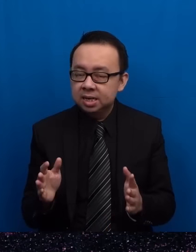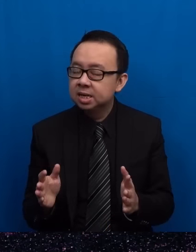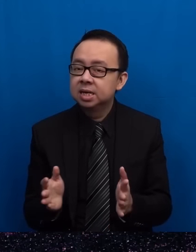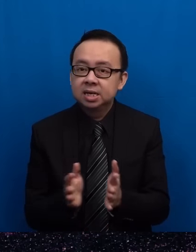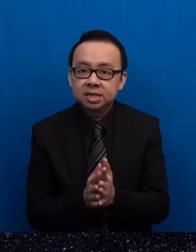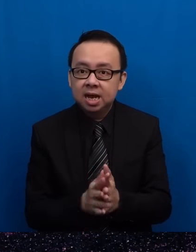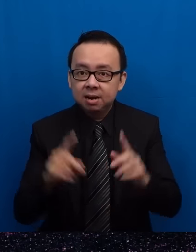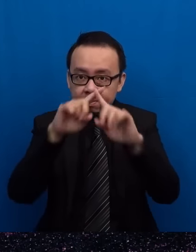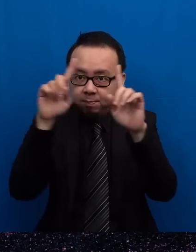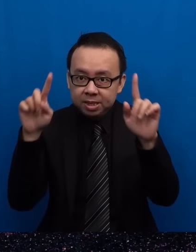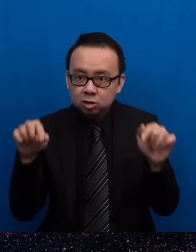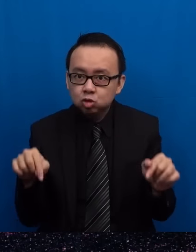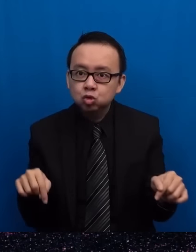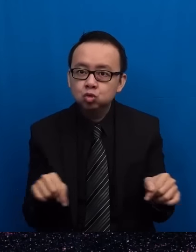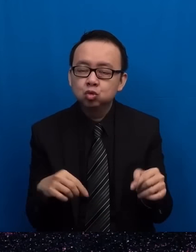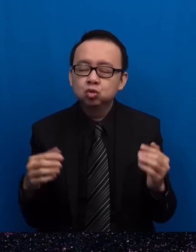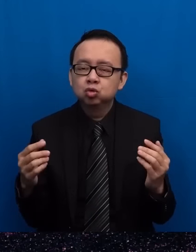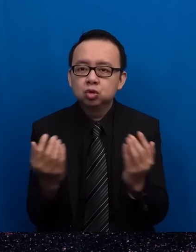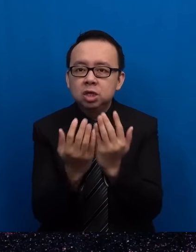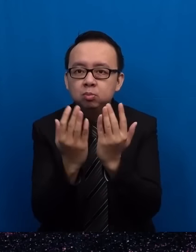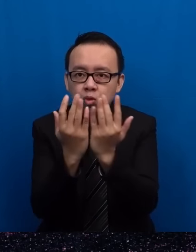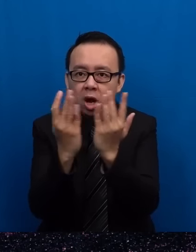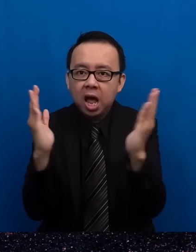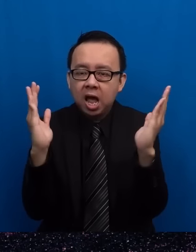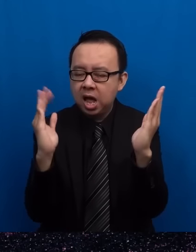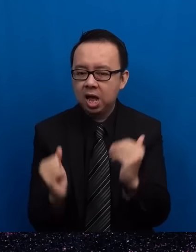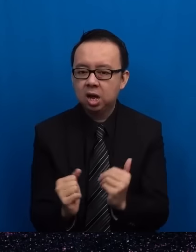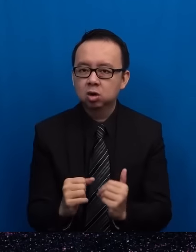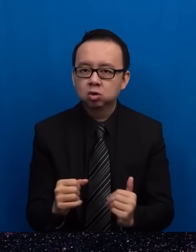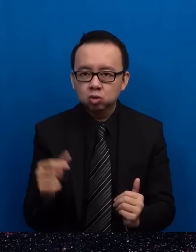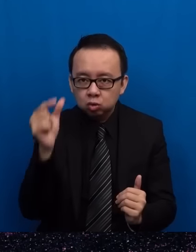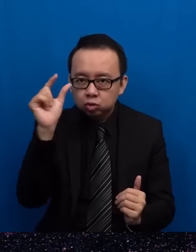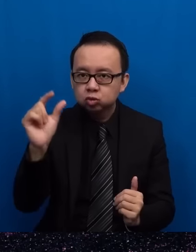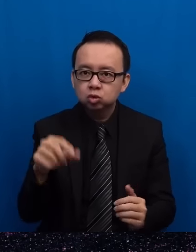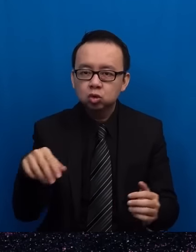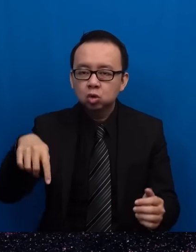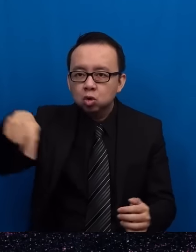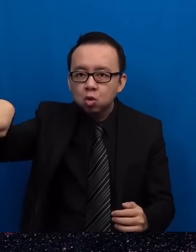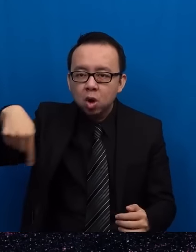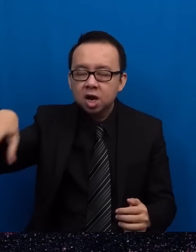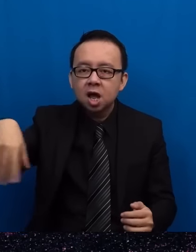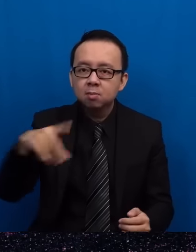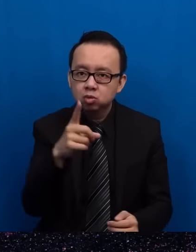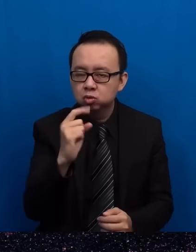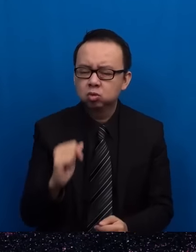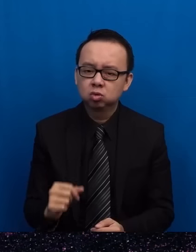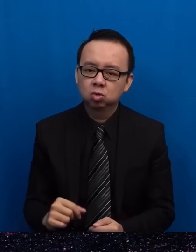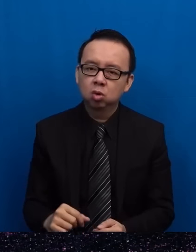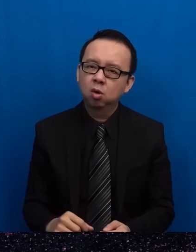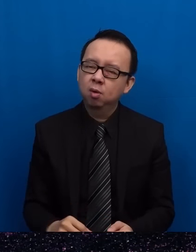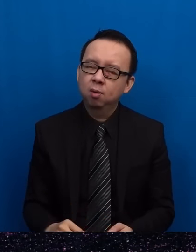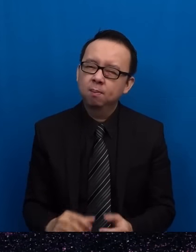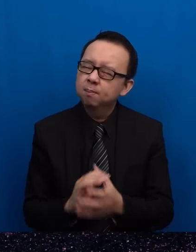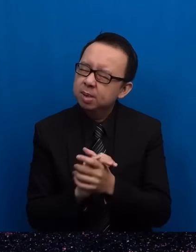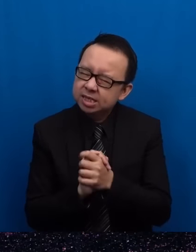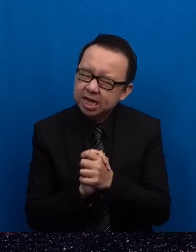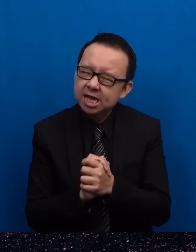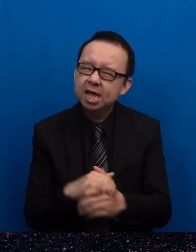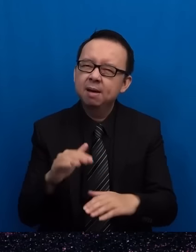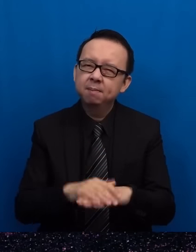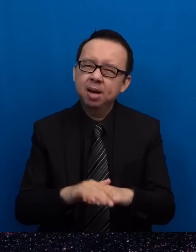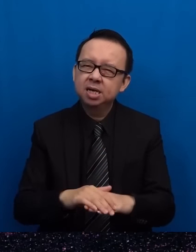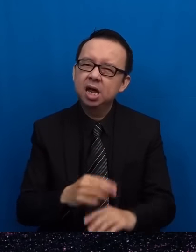saya bernubuat sedang dibukakan untuk keluargamu. Believe with all your heart. Mari